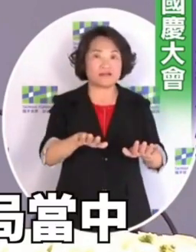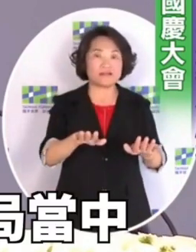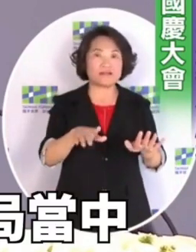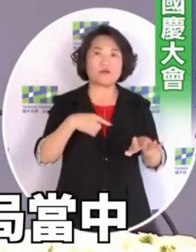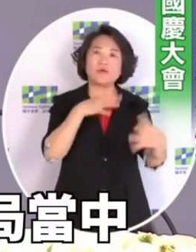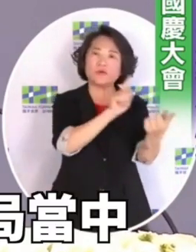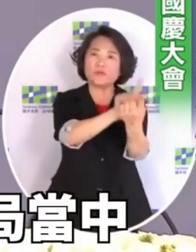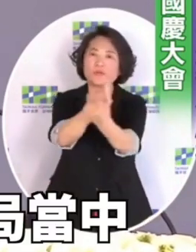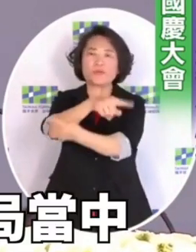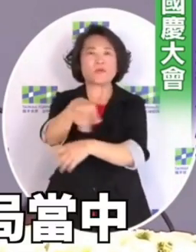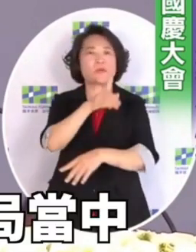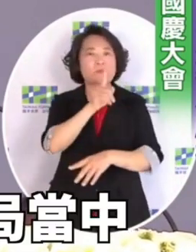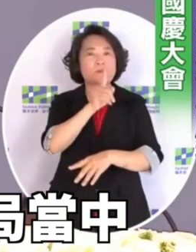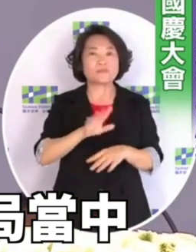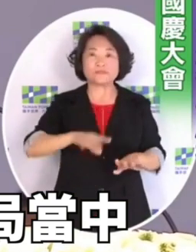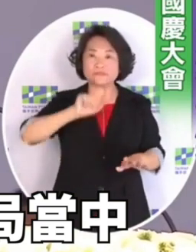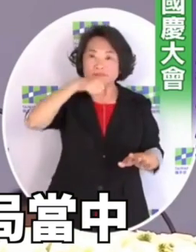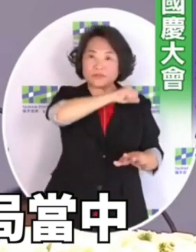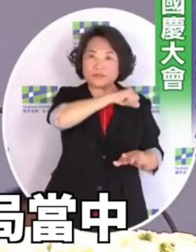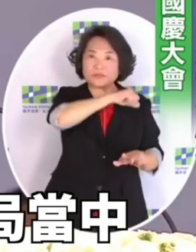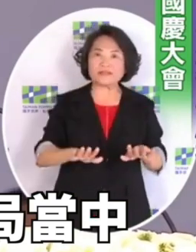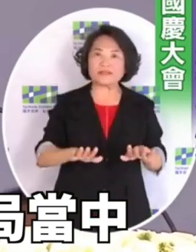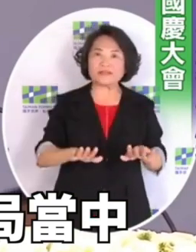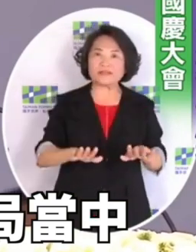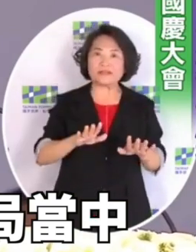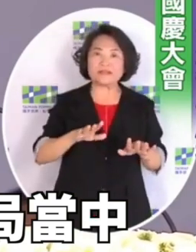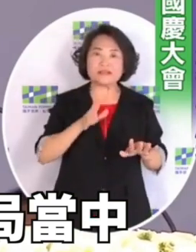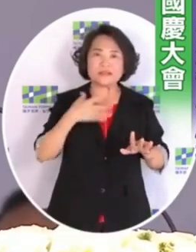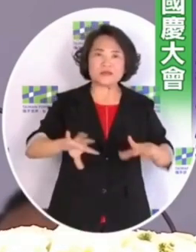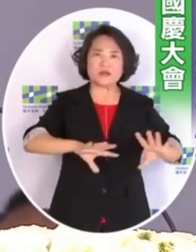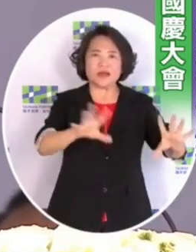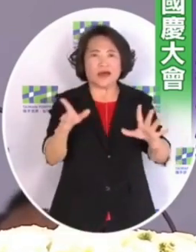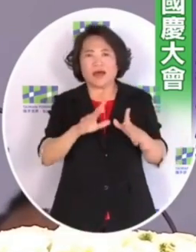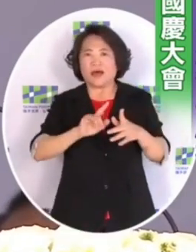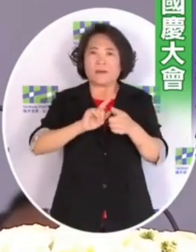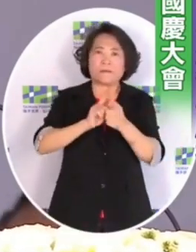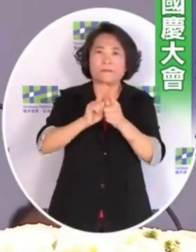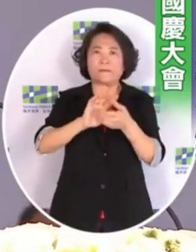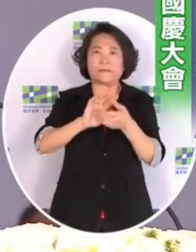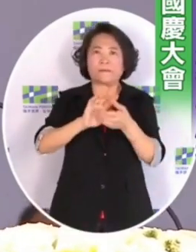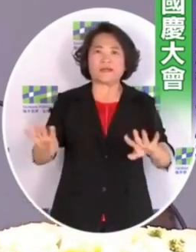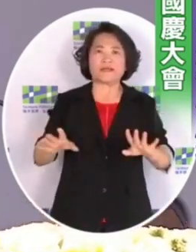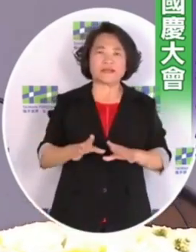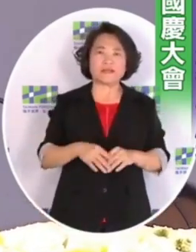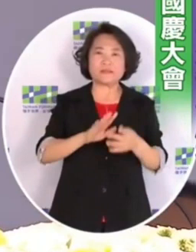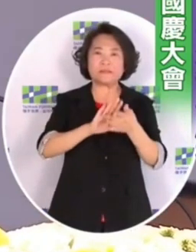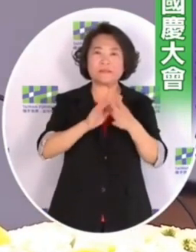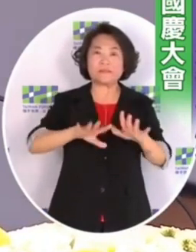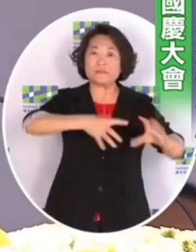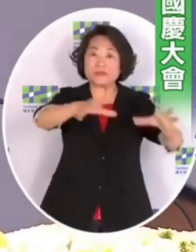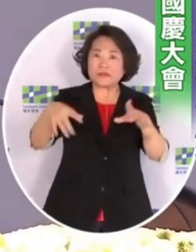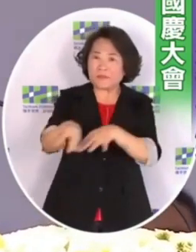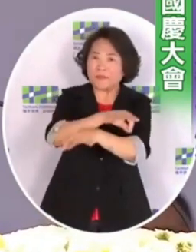我和大家说，台湾正处在变局当中，世界贸易的局势的变